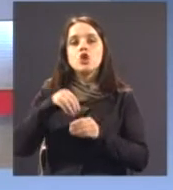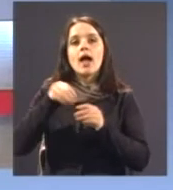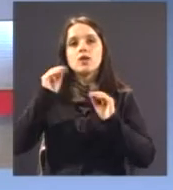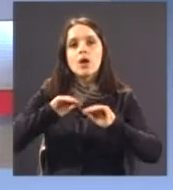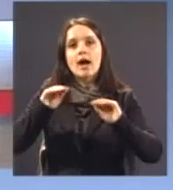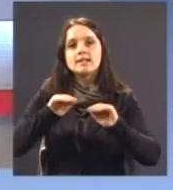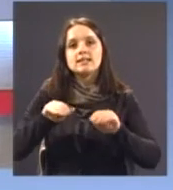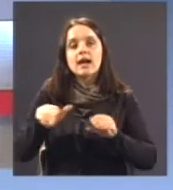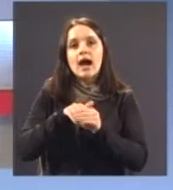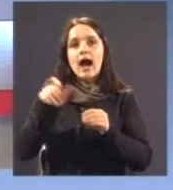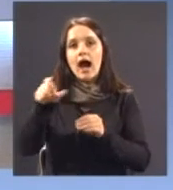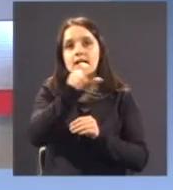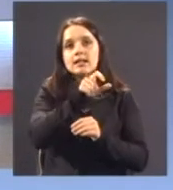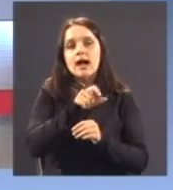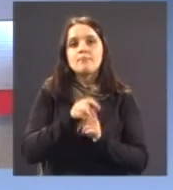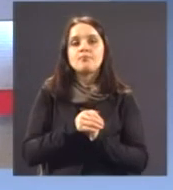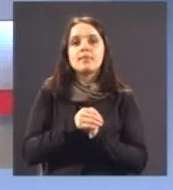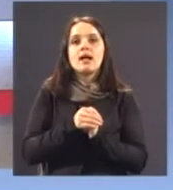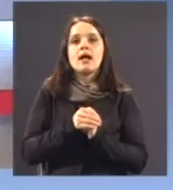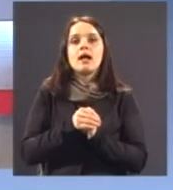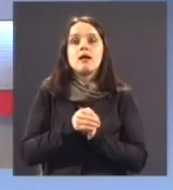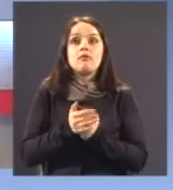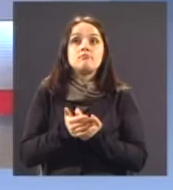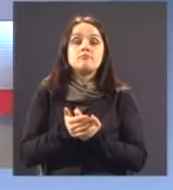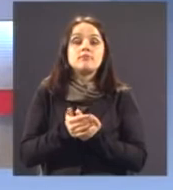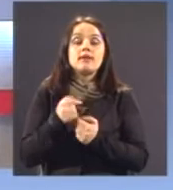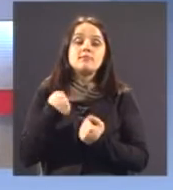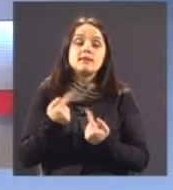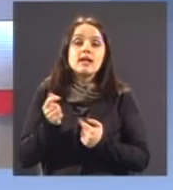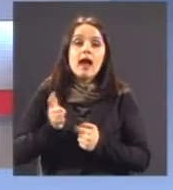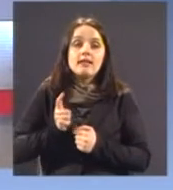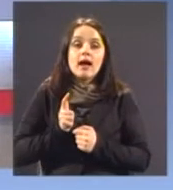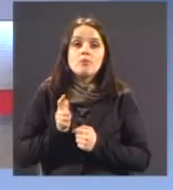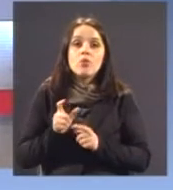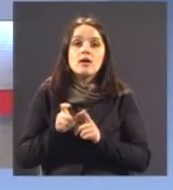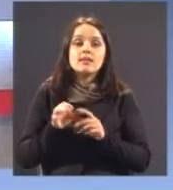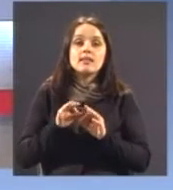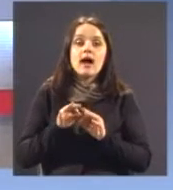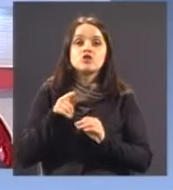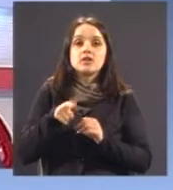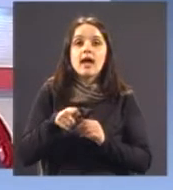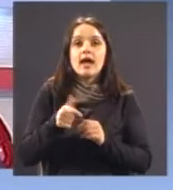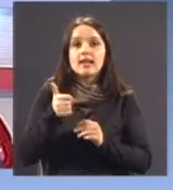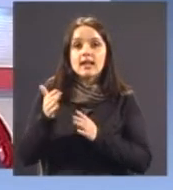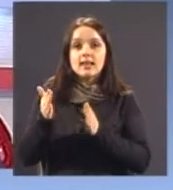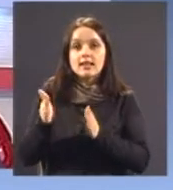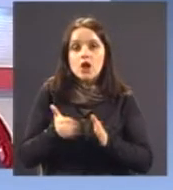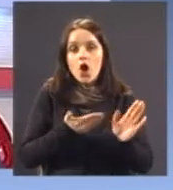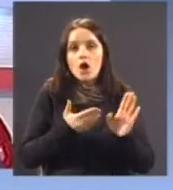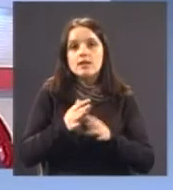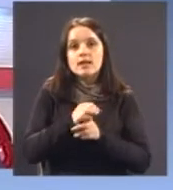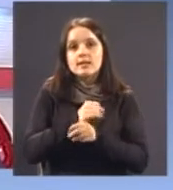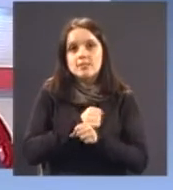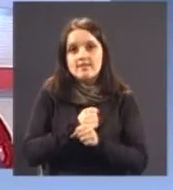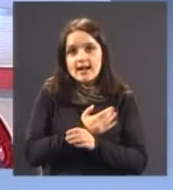predmeta. I nadamo se da će taj jedan dio da prevaziđemo. Ali uvijek